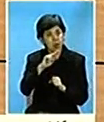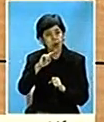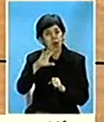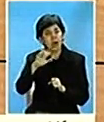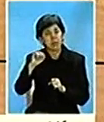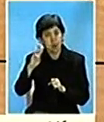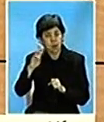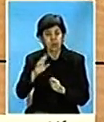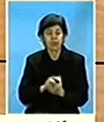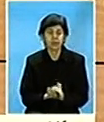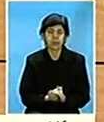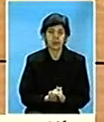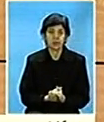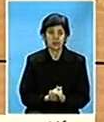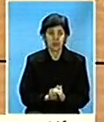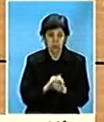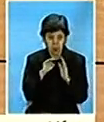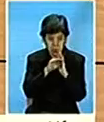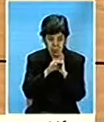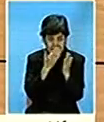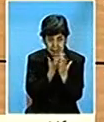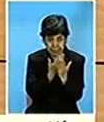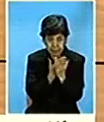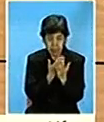2556ในจำนวนเงิน